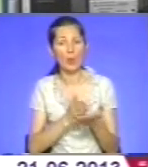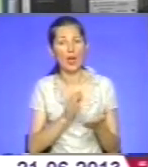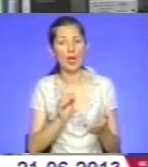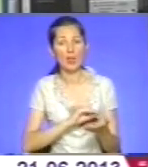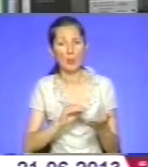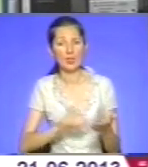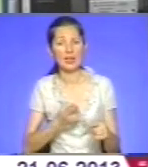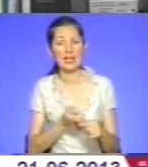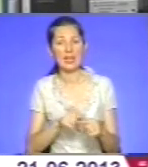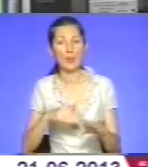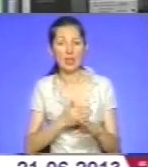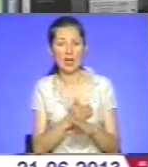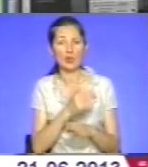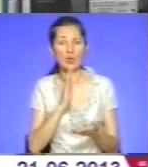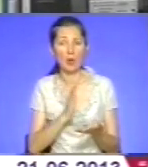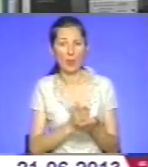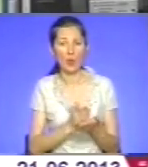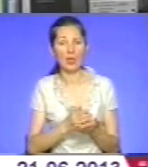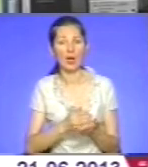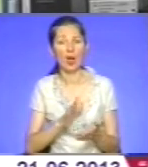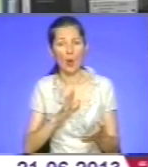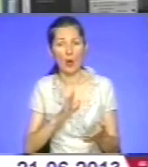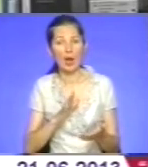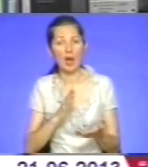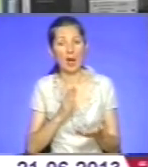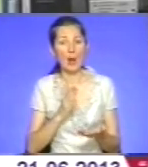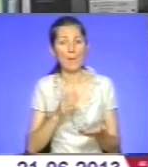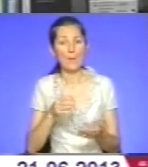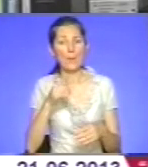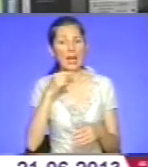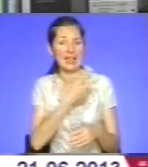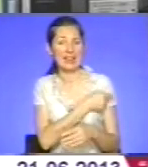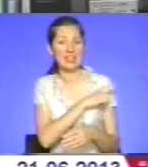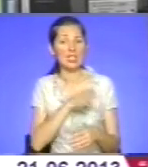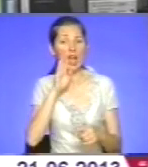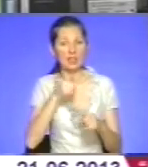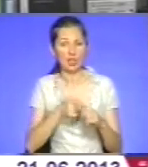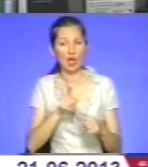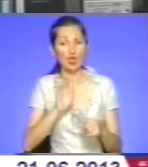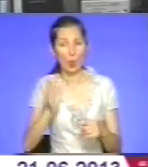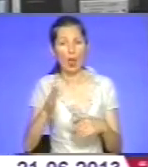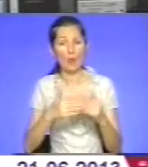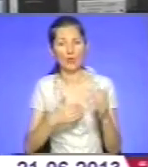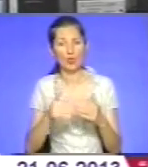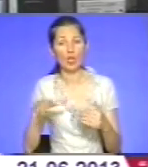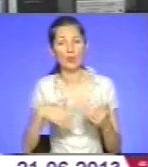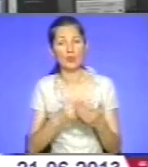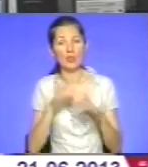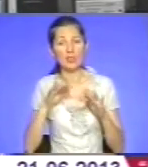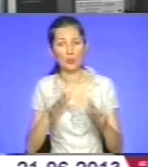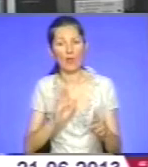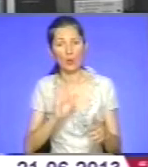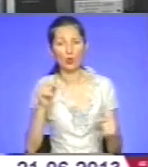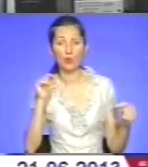якими якостями повинна володіти медична сестра, щоб, наприклад, справді вона була професіоналом своєї справи. Будуть визначати.